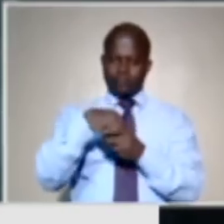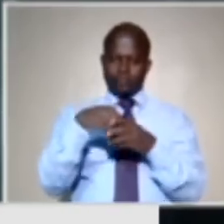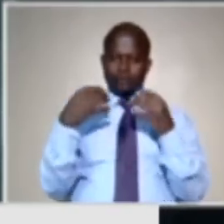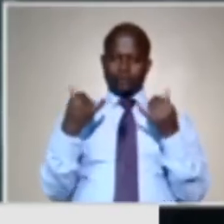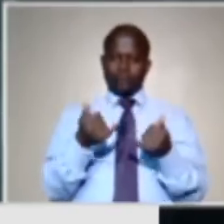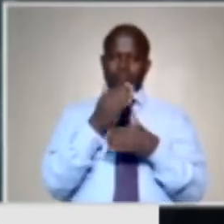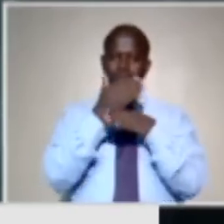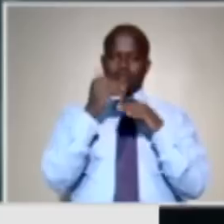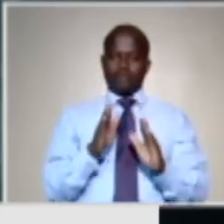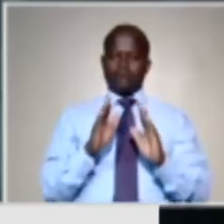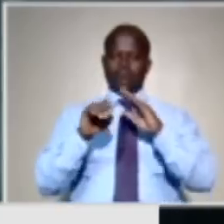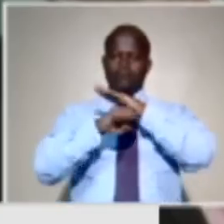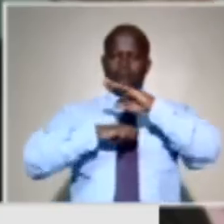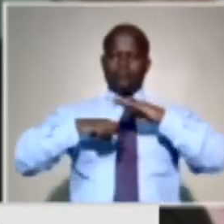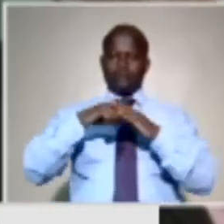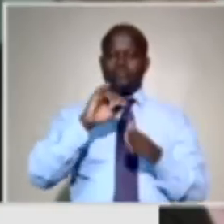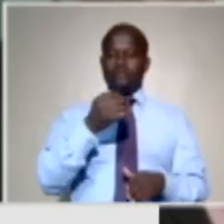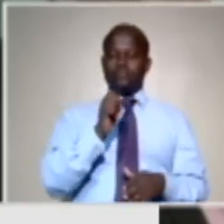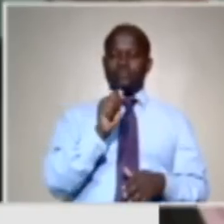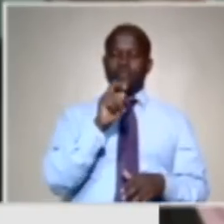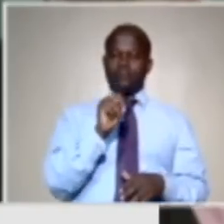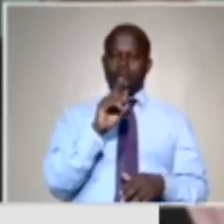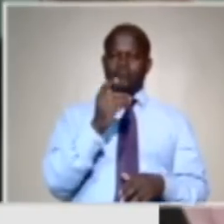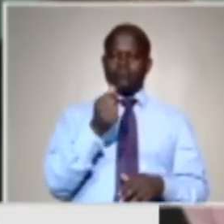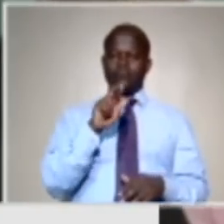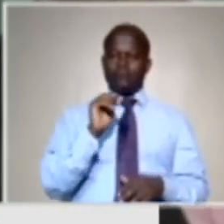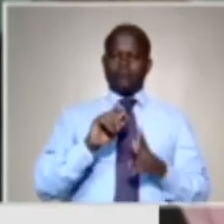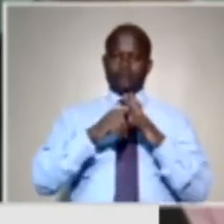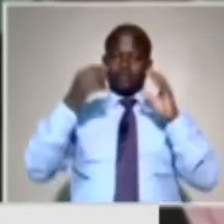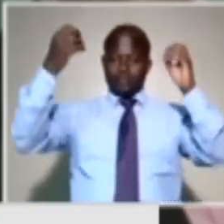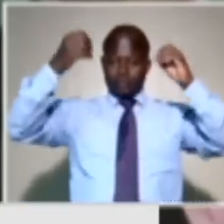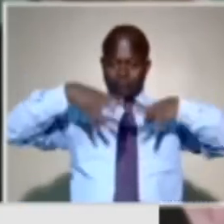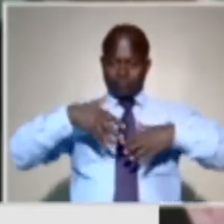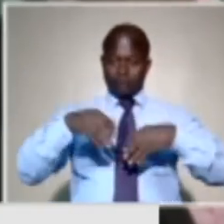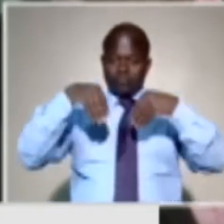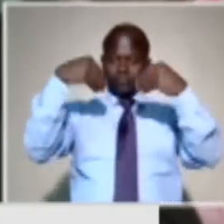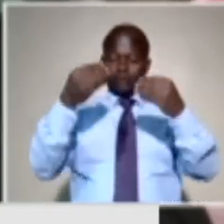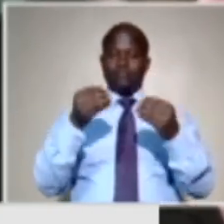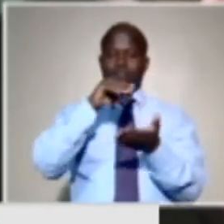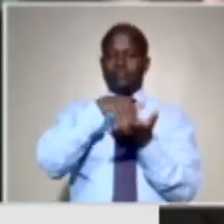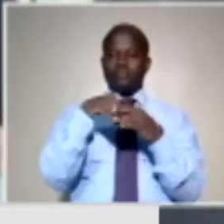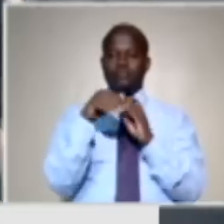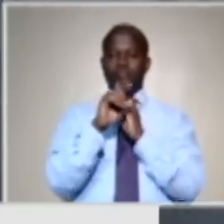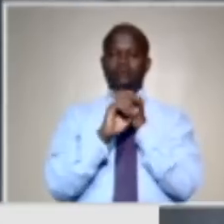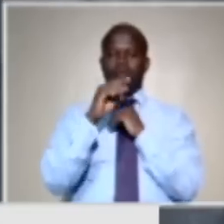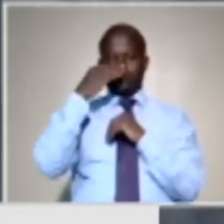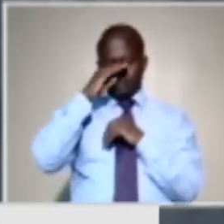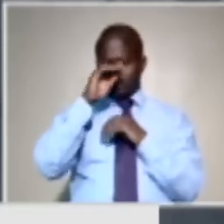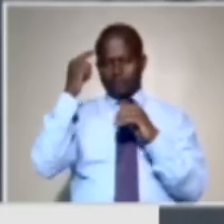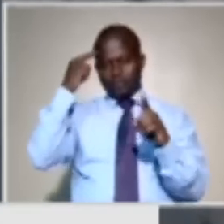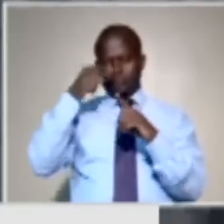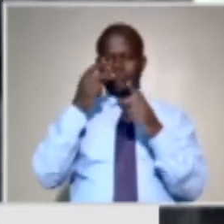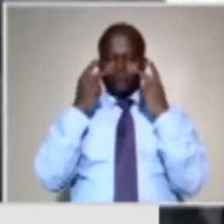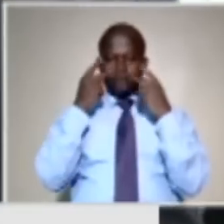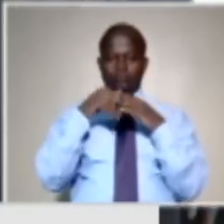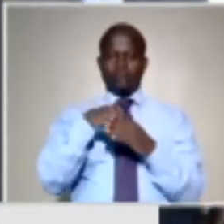ubu, Minisitiri w'ibidukikije Jean d'Arc Mujawamariya yatashye kumugaragariza izi gaze zahawe ibi bigo byo mu karere ka Nyanza, hagamijwe kurebera hamwe inyungu